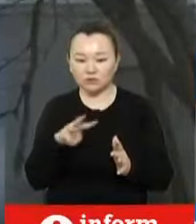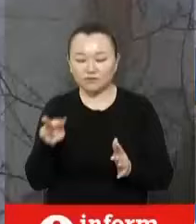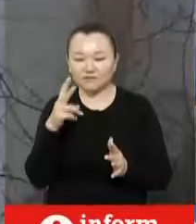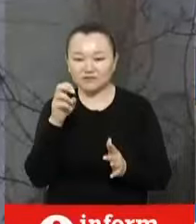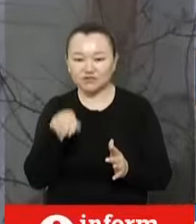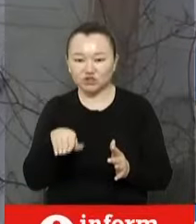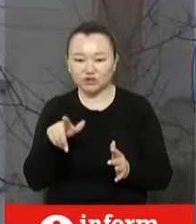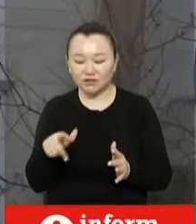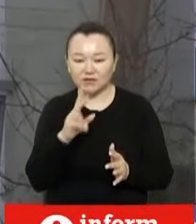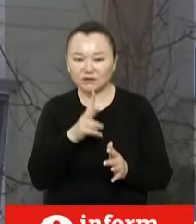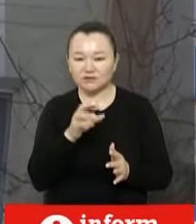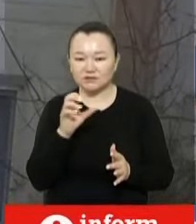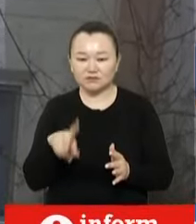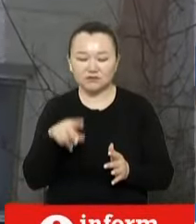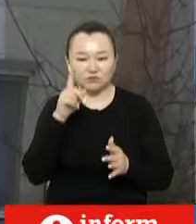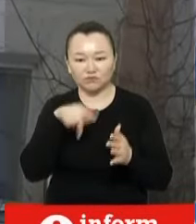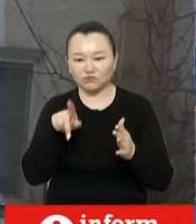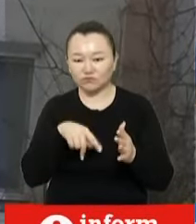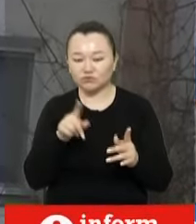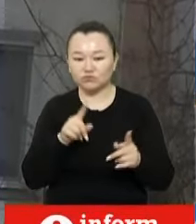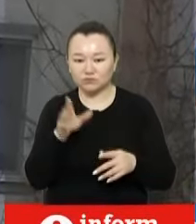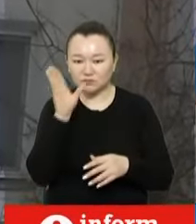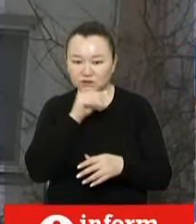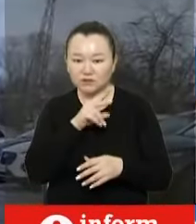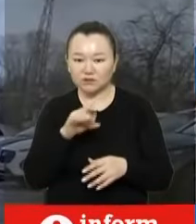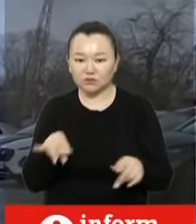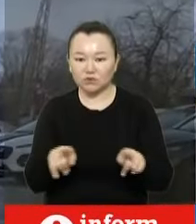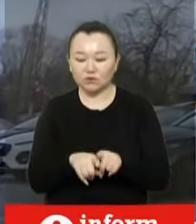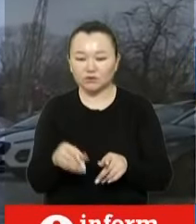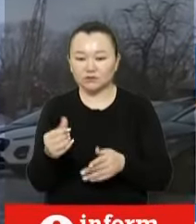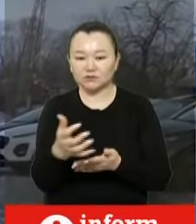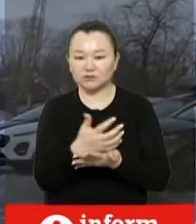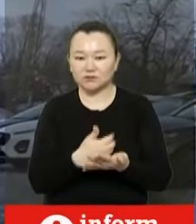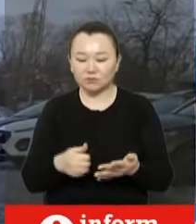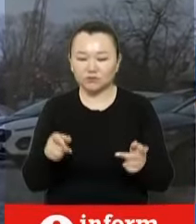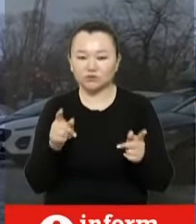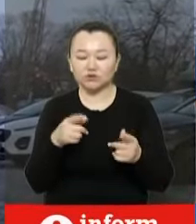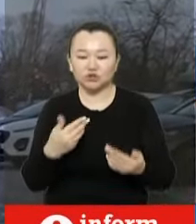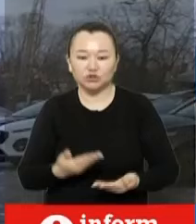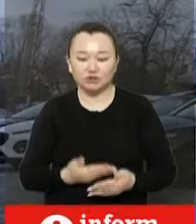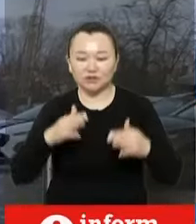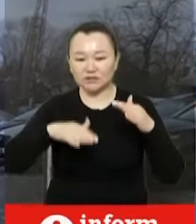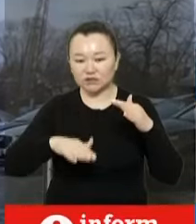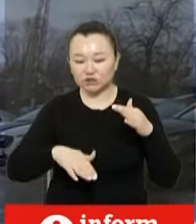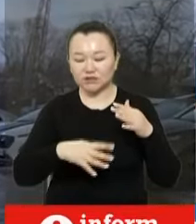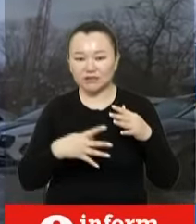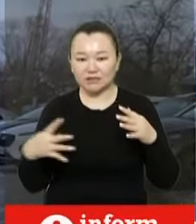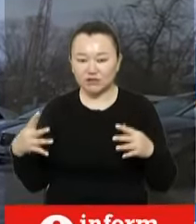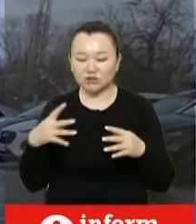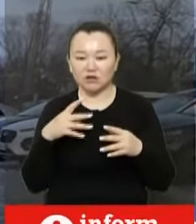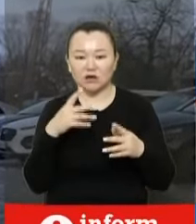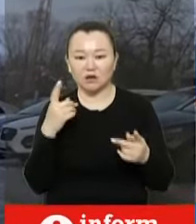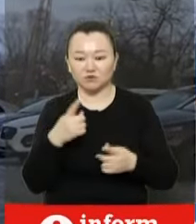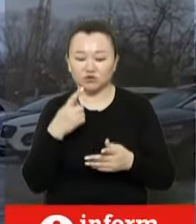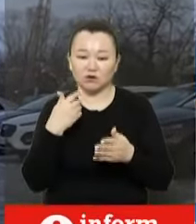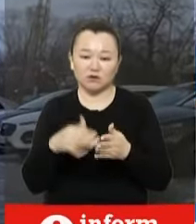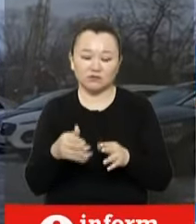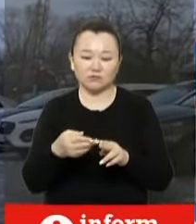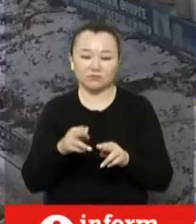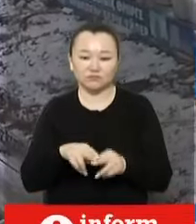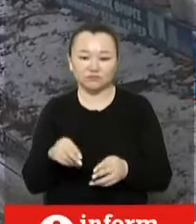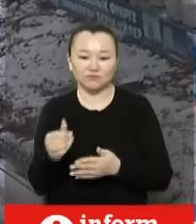тенге. КСК не уверены, смогут ли жильцы собрать подобную сумму. К тому же проживающие на нижних этажах обычно отказываются участвовать в